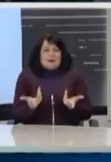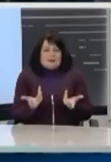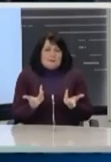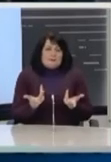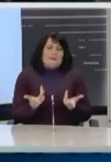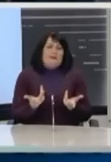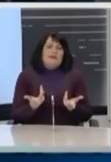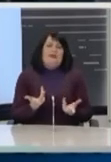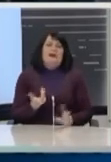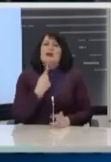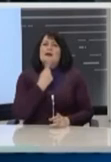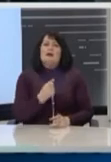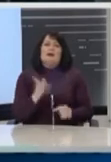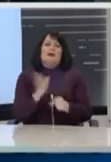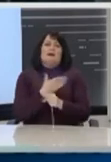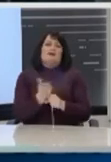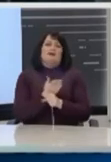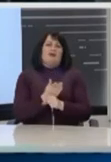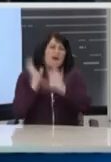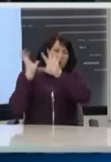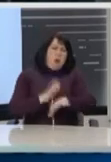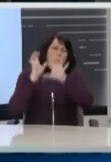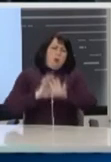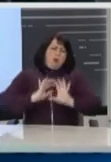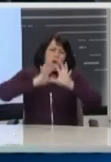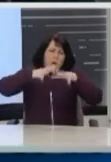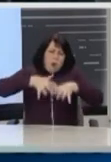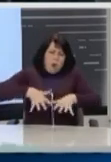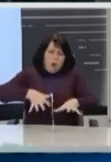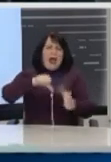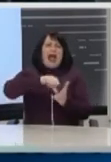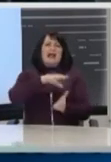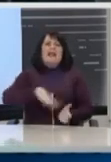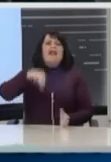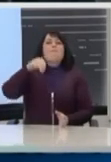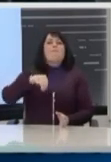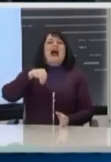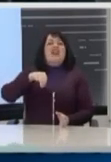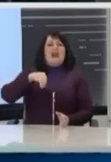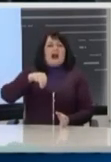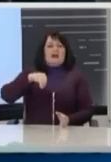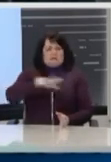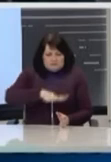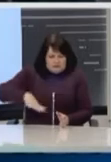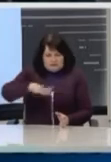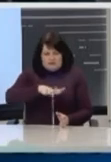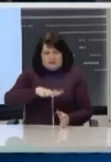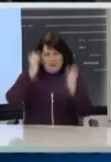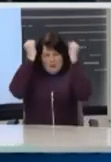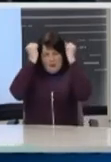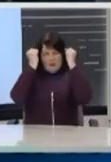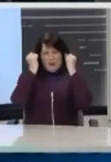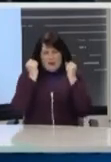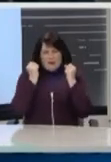είχαμε την καταστροφή στη Μάντρα από τις πλημμύρες και, και το γεγονός ότι